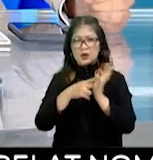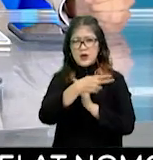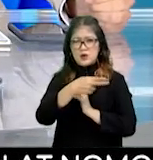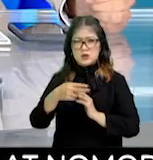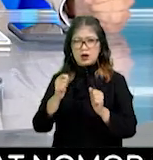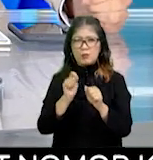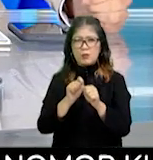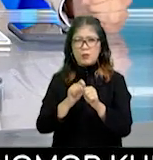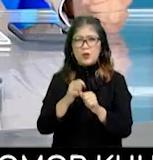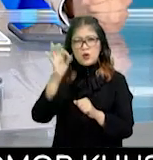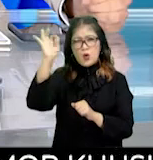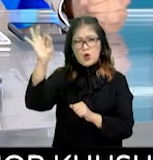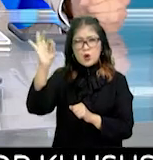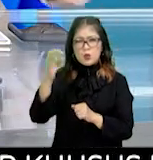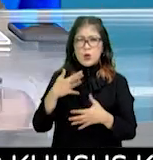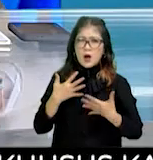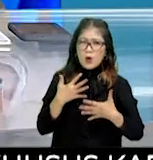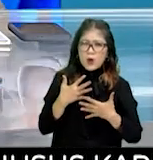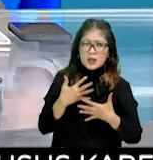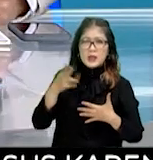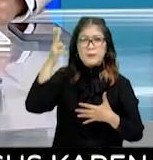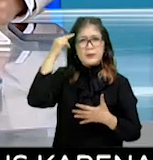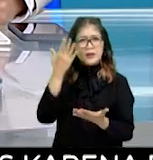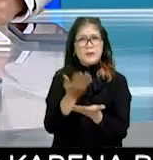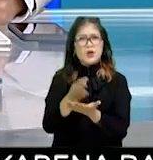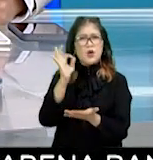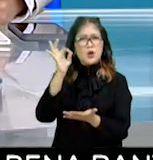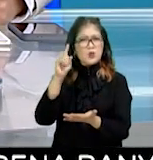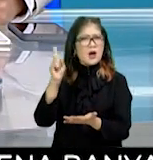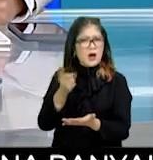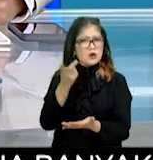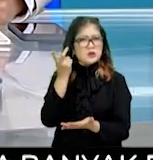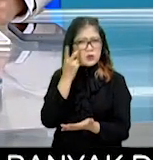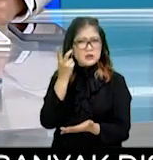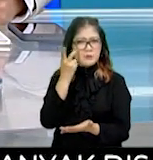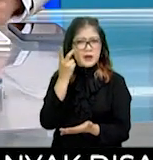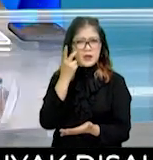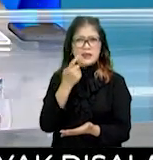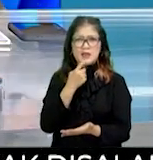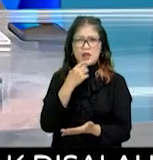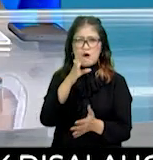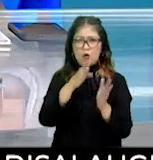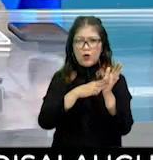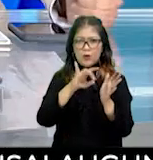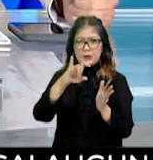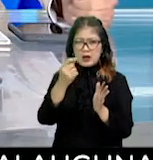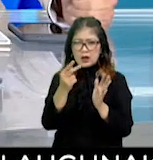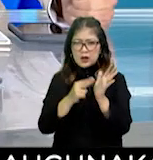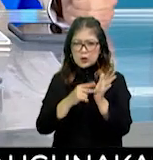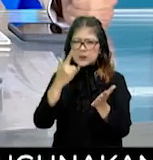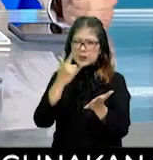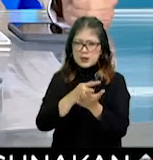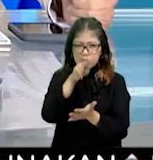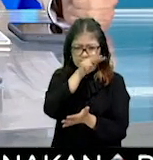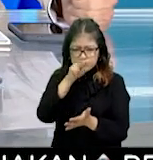khawatir. Pemerintah meminta para orang tua waspada penyebaran COVID-19, terutama varian Omikron, dengan tetap memantau protokol